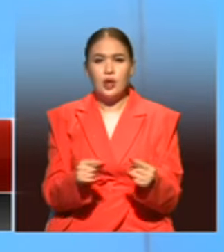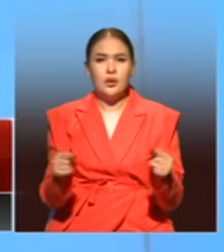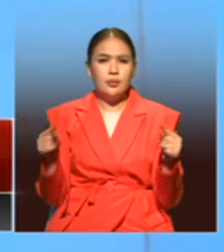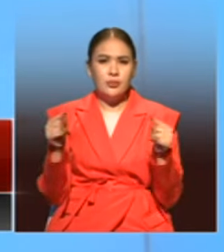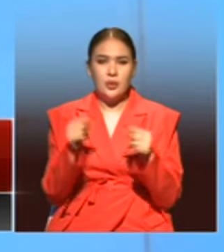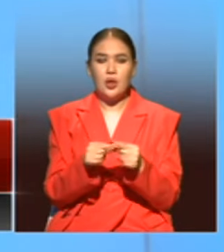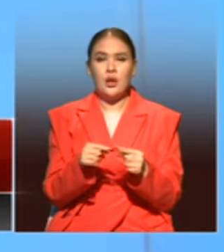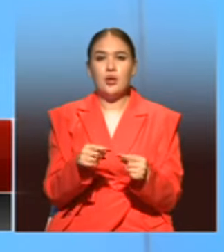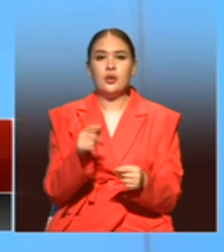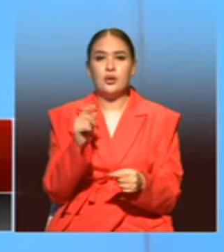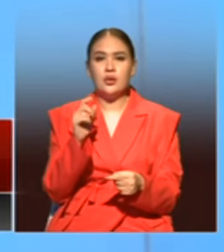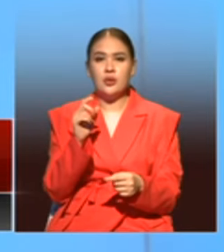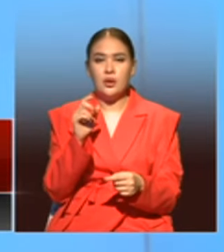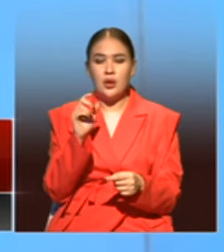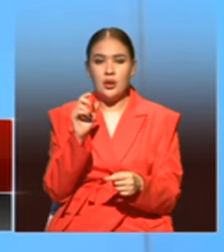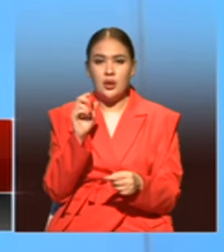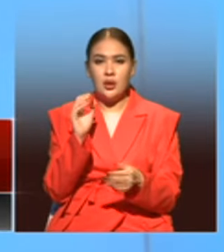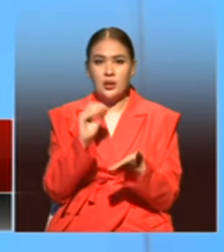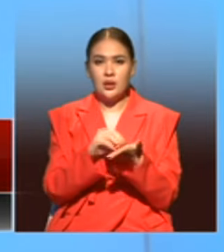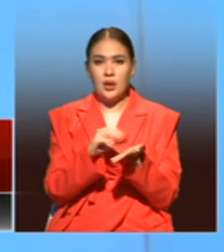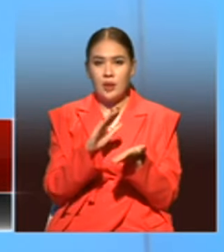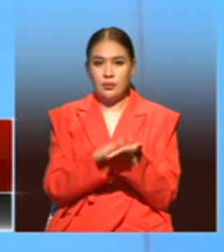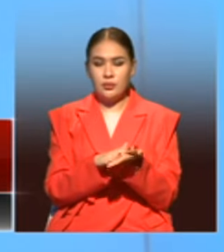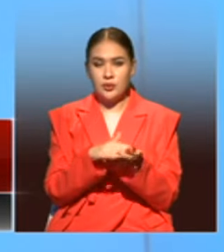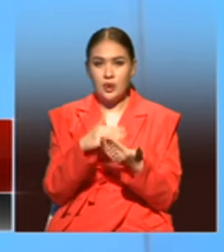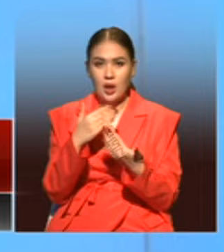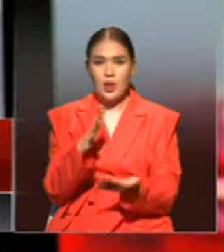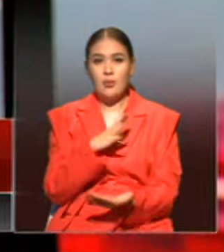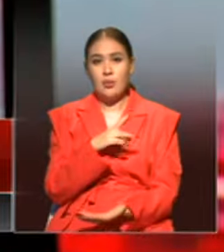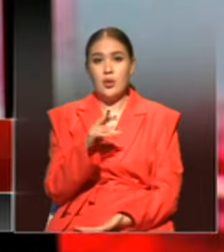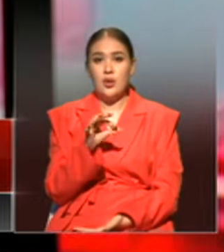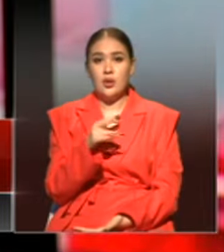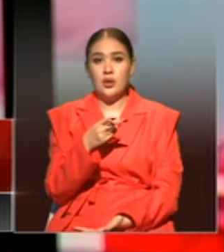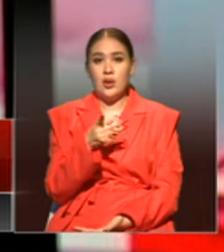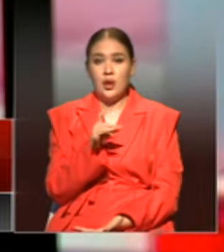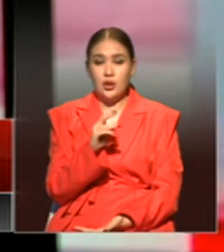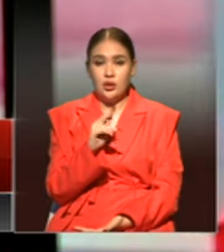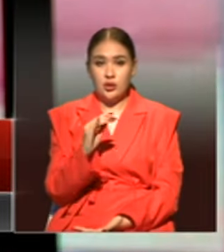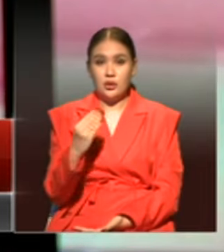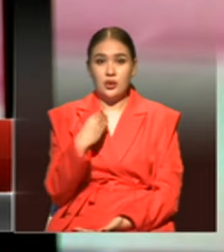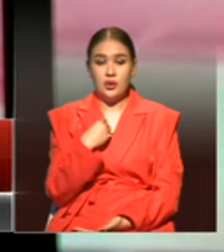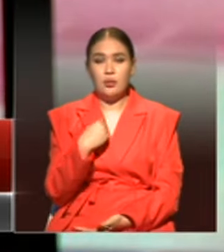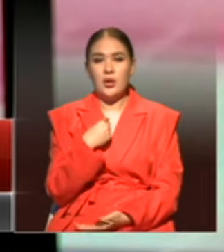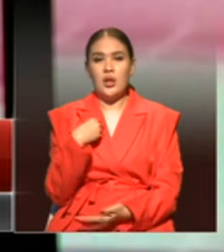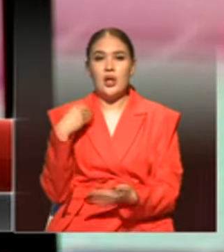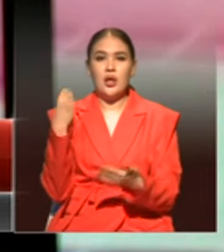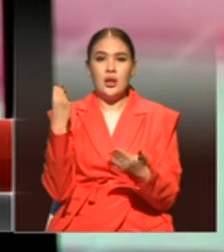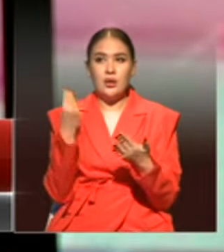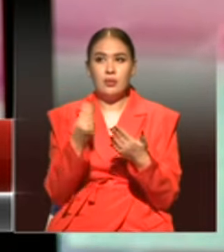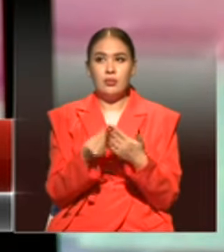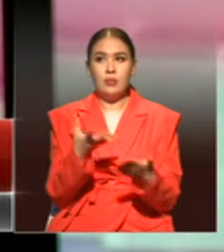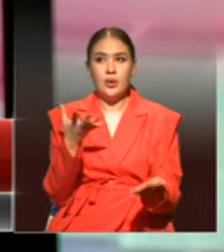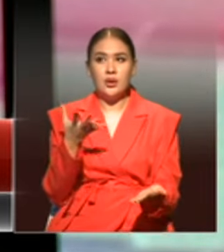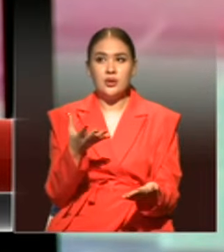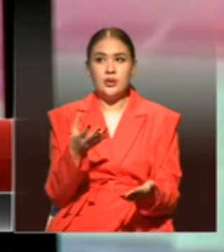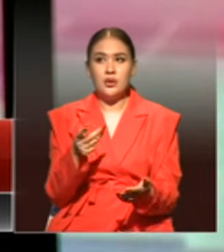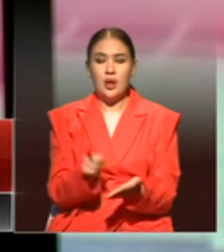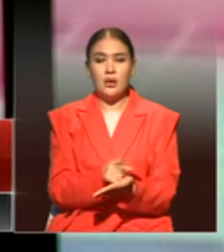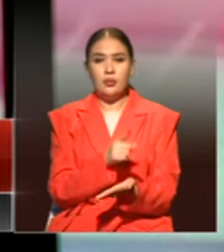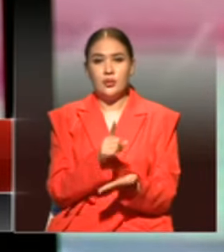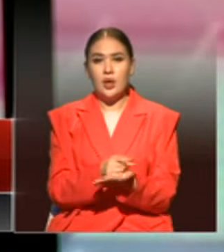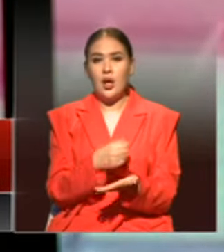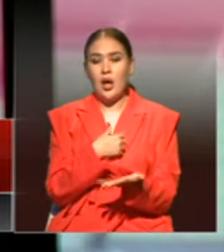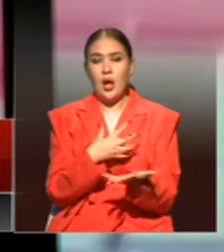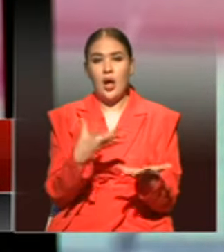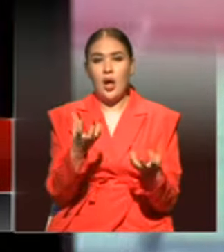баға беріледі. Сондықтан мен подрядчик болсам, одан белгіленген бағадан қымбат мысалы өндірушіден, мысалы Әділет мырзан, мен ала